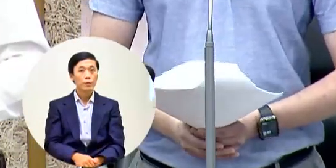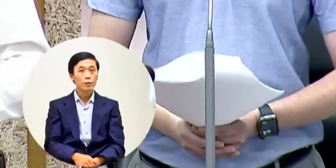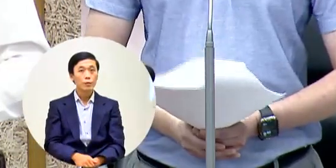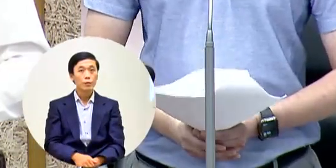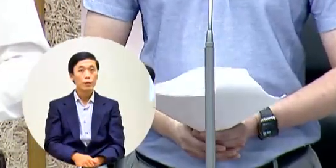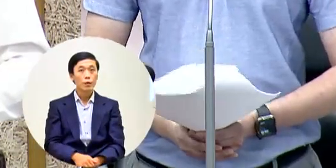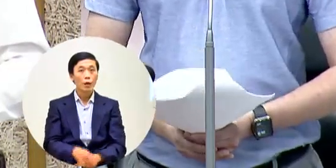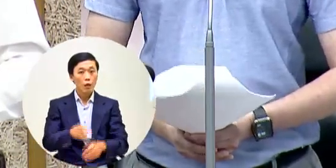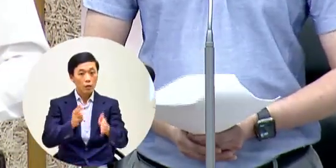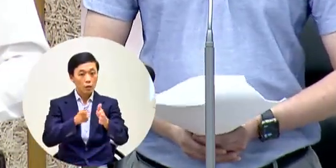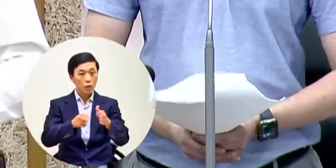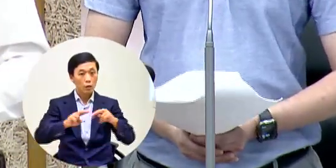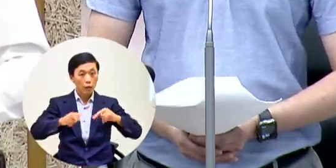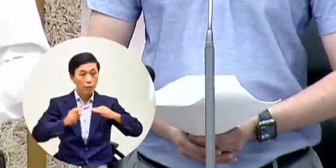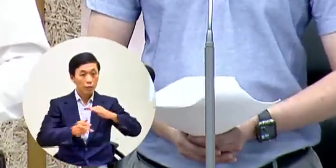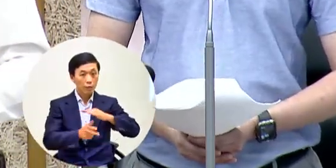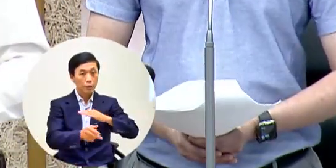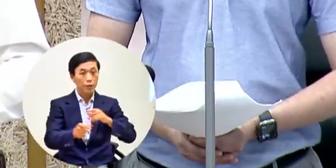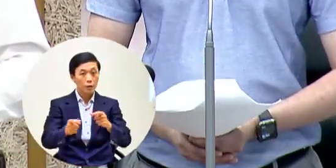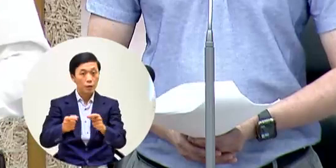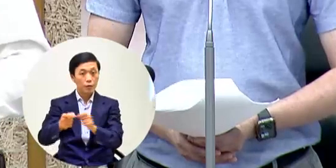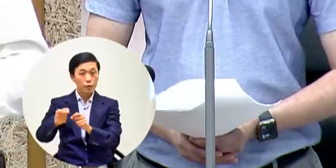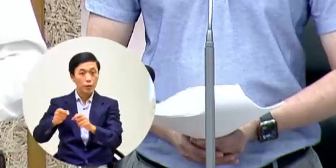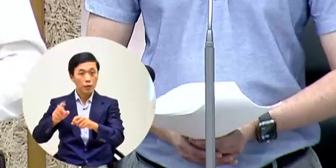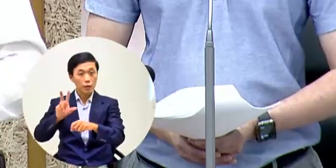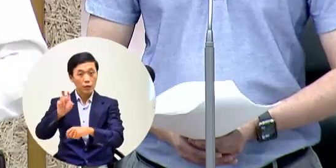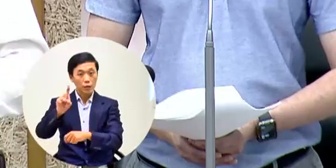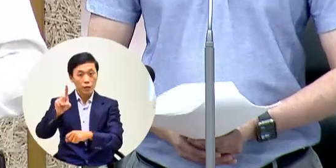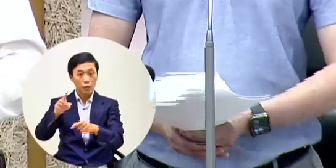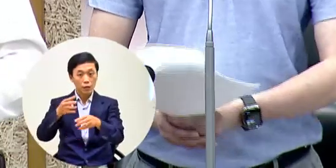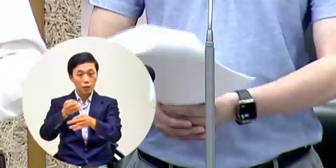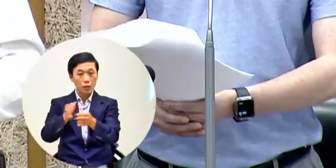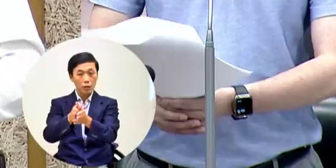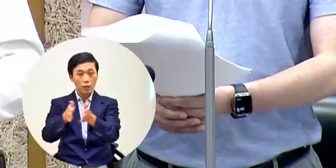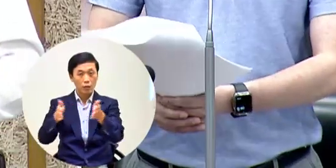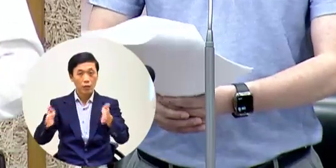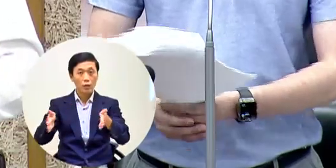那个铁路地下化边啊，七十一期，伊伫个